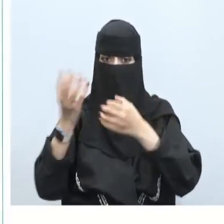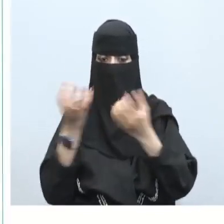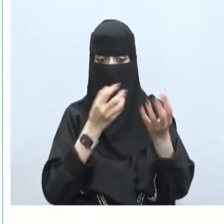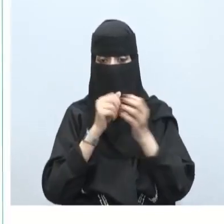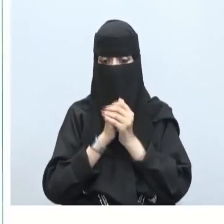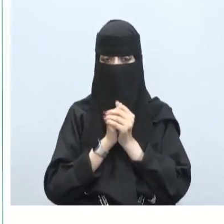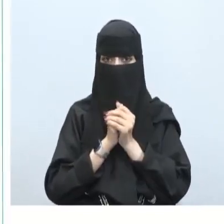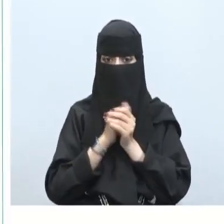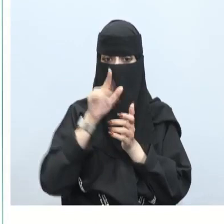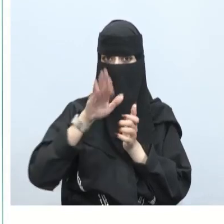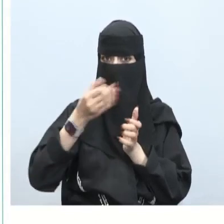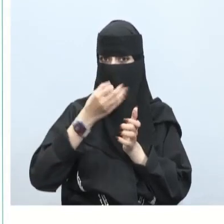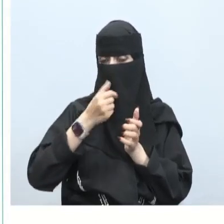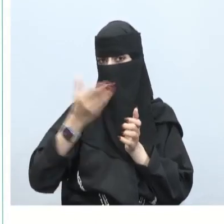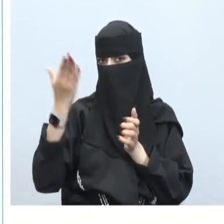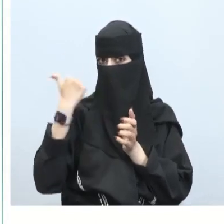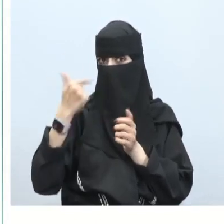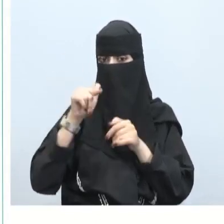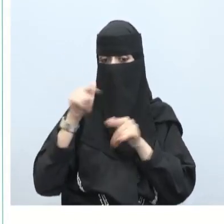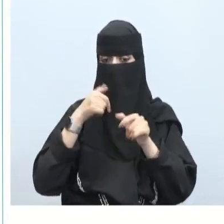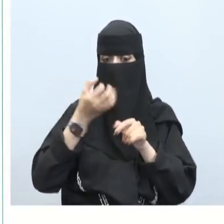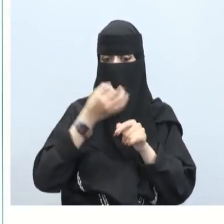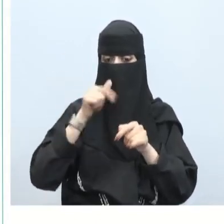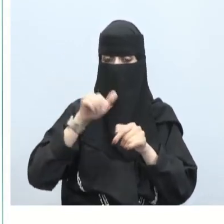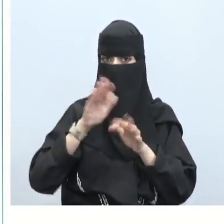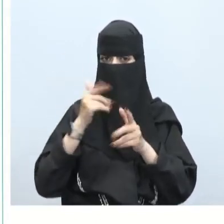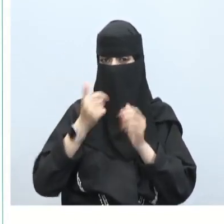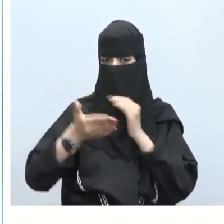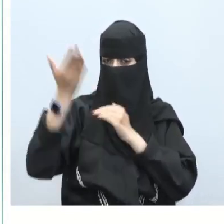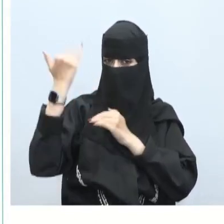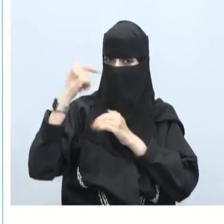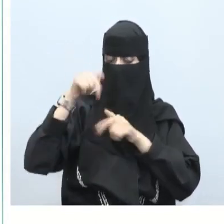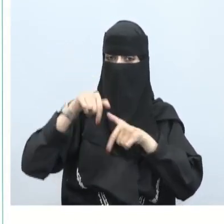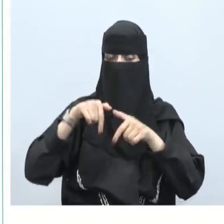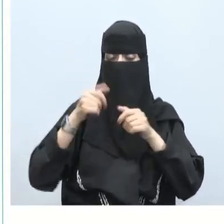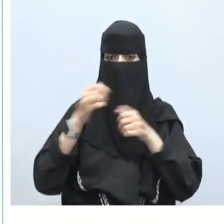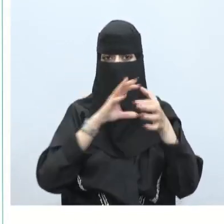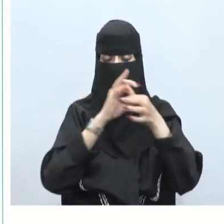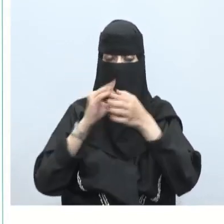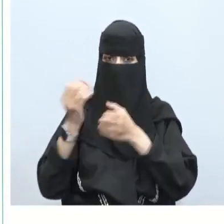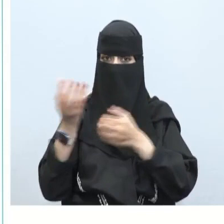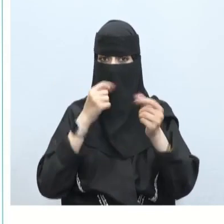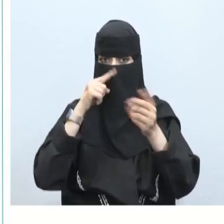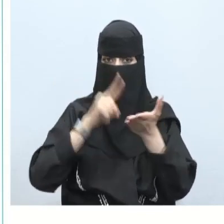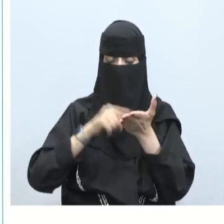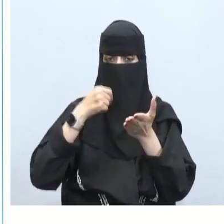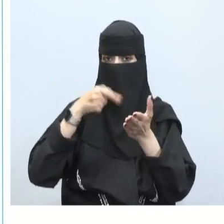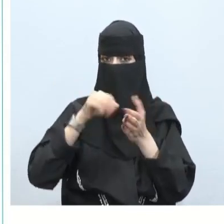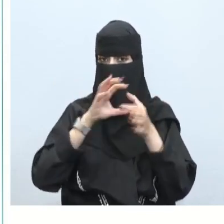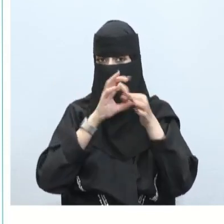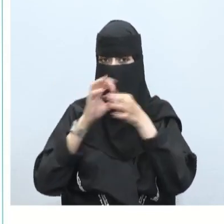الامداد نحن في الدرس السابق تحدثنا والذي قبله تحدثنا عن سلاس الامداد ذكرنا ان سلاسل